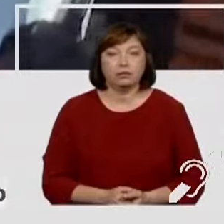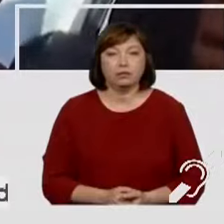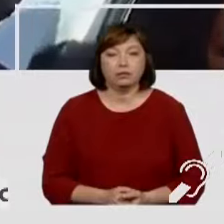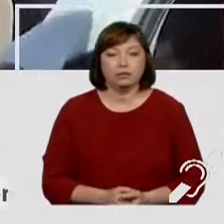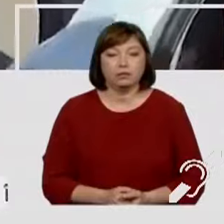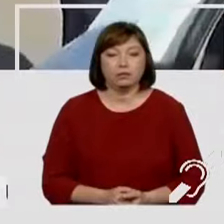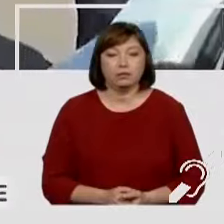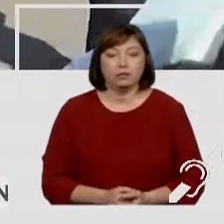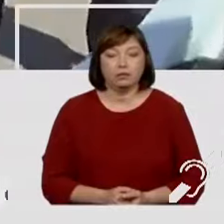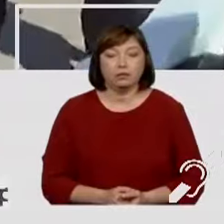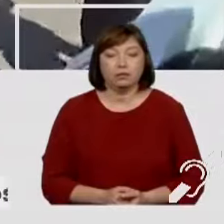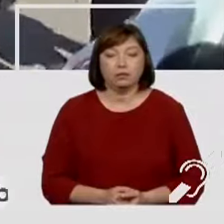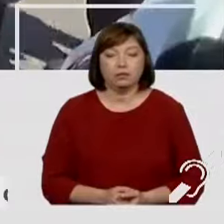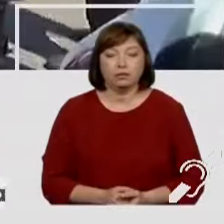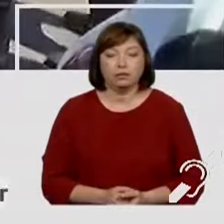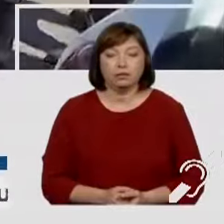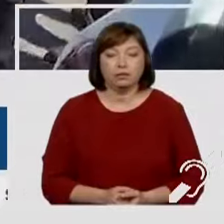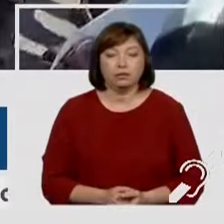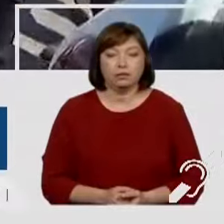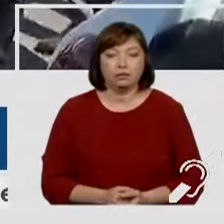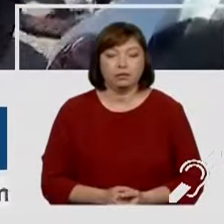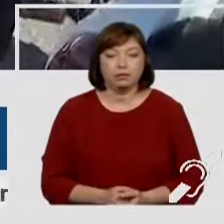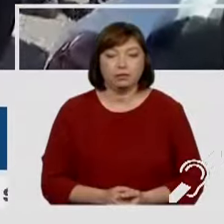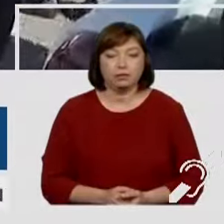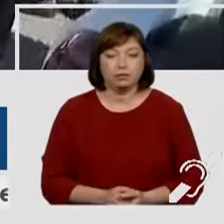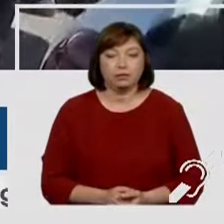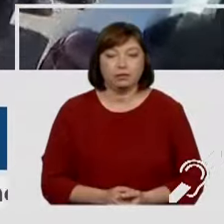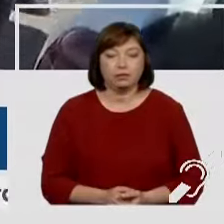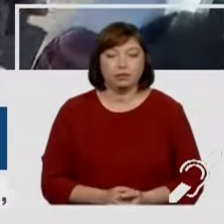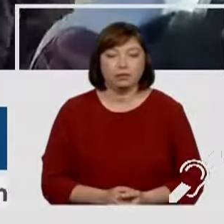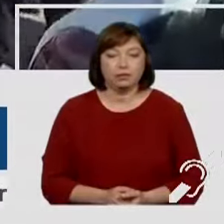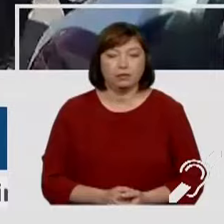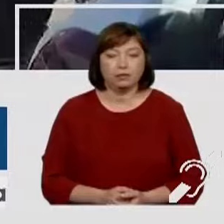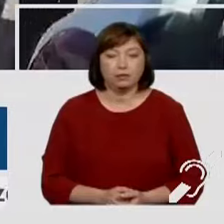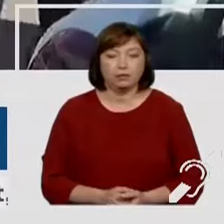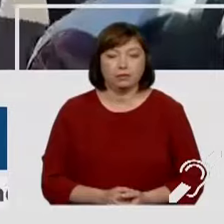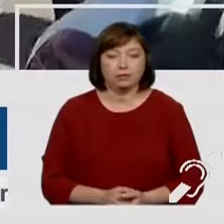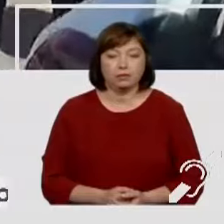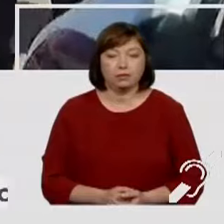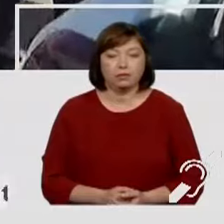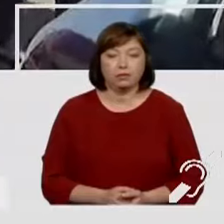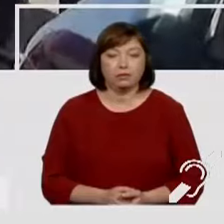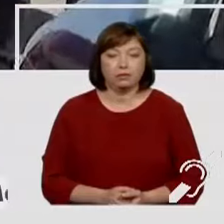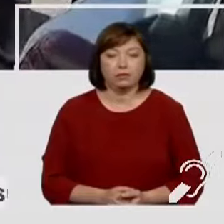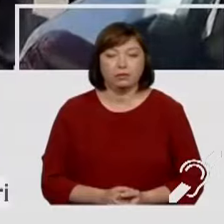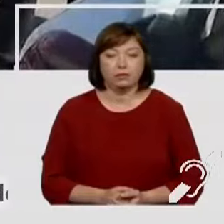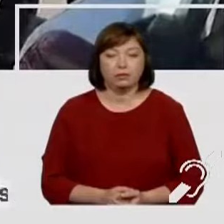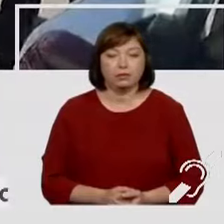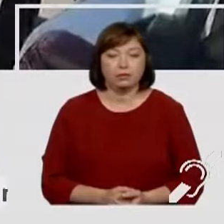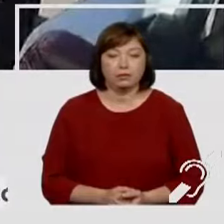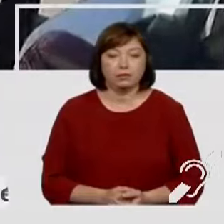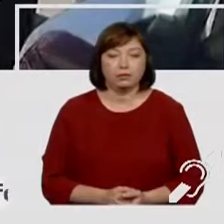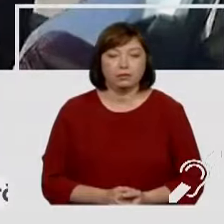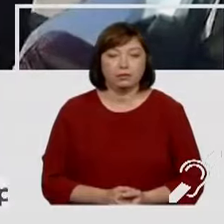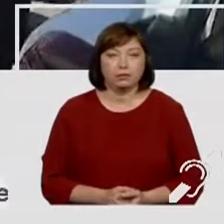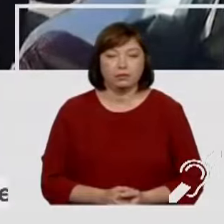a fost procurată și o unitate de dezinfecție, care are capacități multiple de a fi utilizate în condiții de teren. Cunoaștem